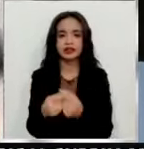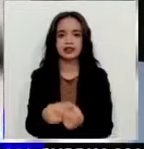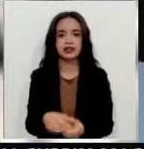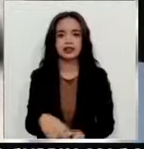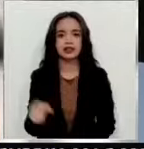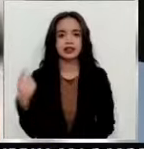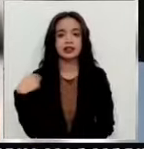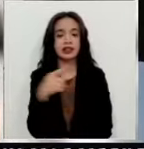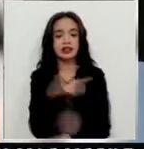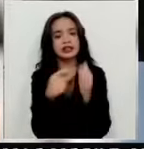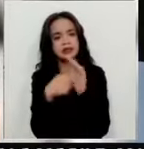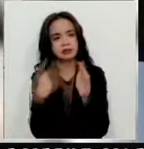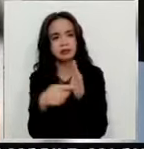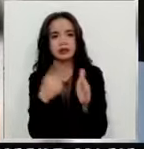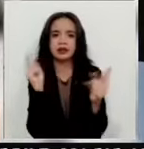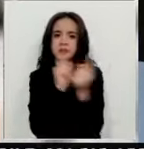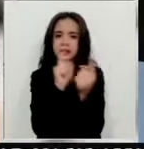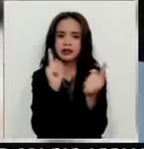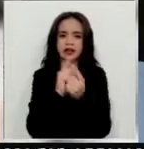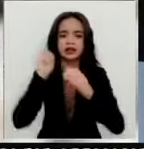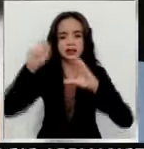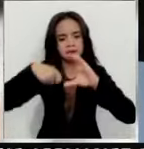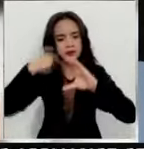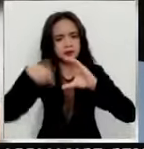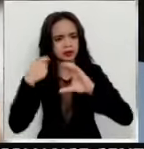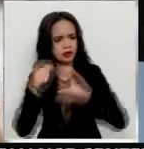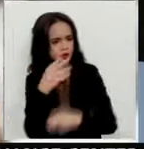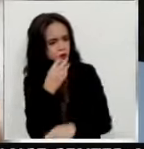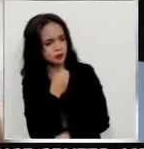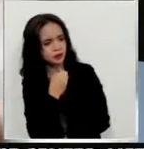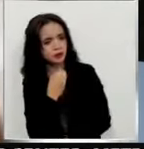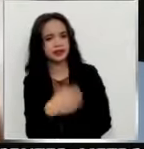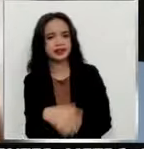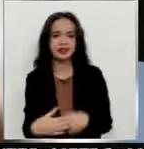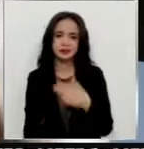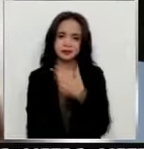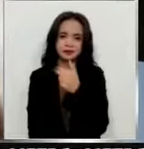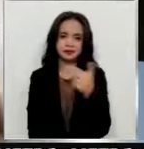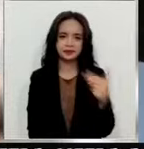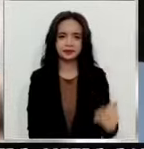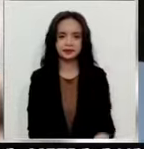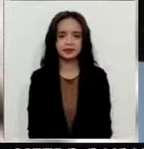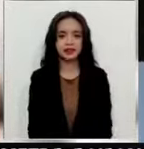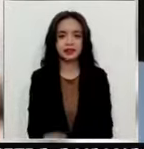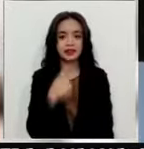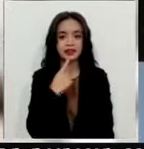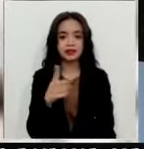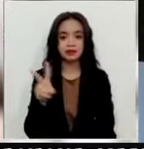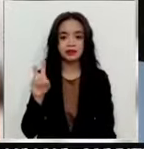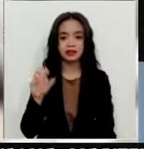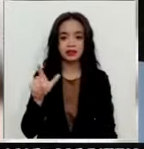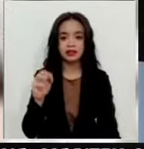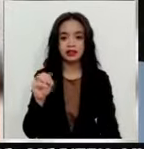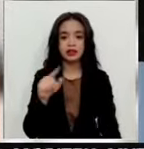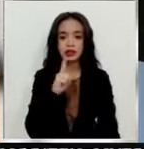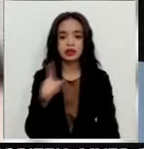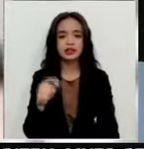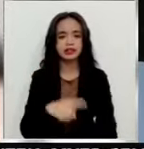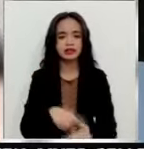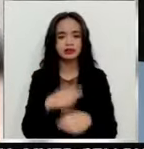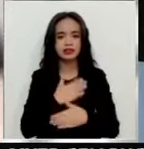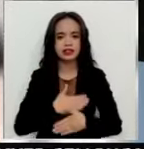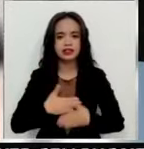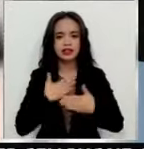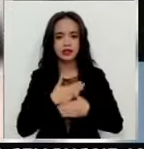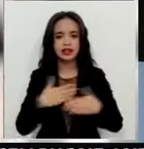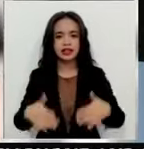pag nagkikita kami na sa set ni Yetbo. Sino ba tayo? Sino nga tayo rito? Sabi ni Ate V, it's time to enjoy life. Kaya hindi